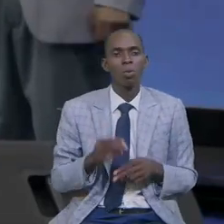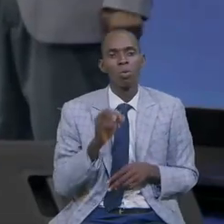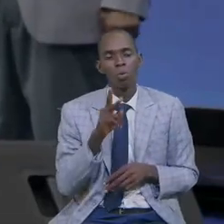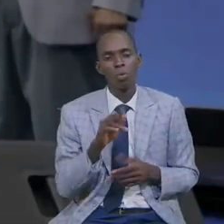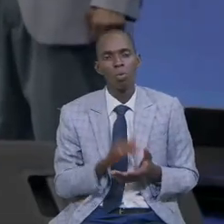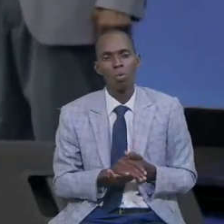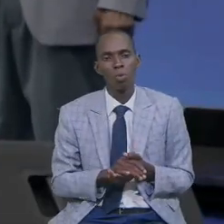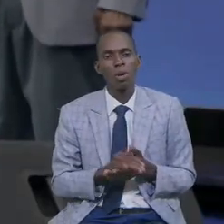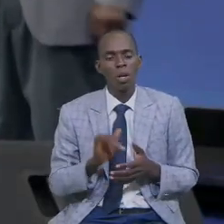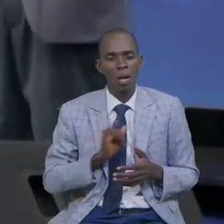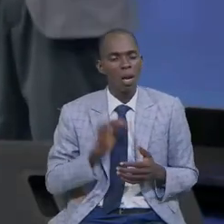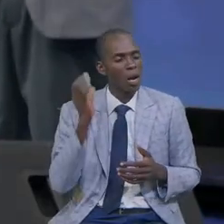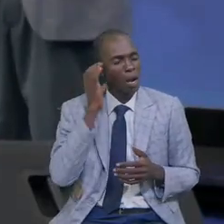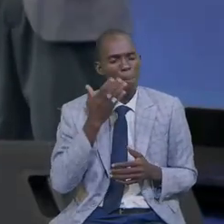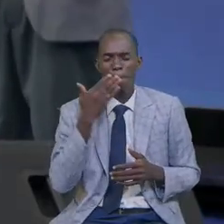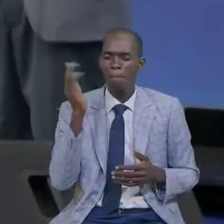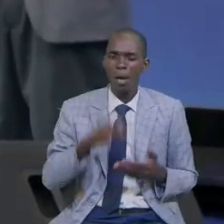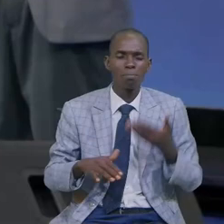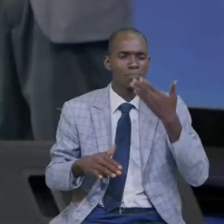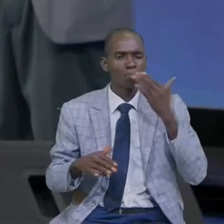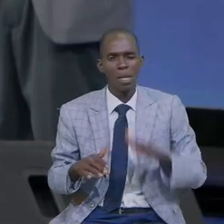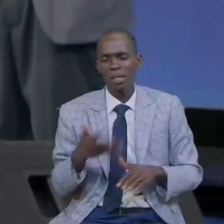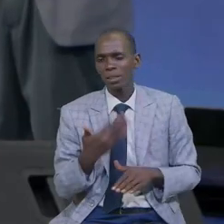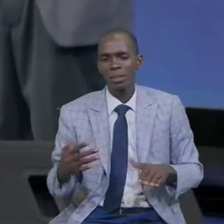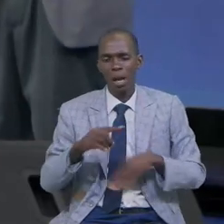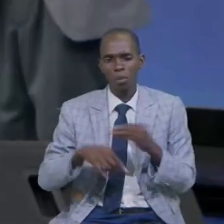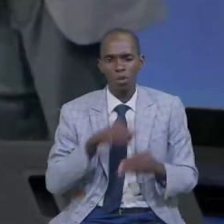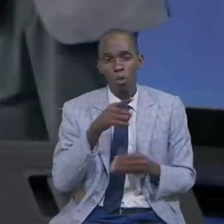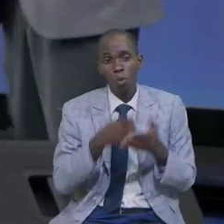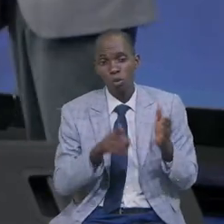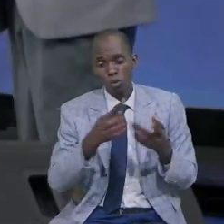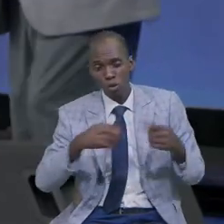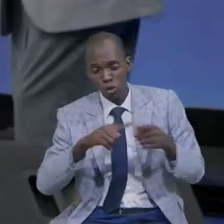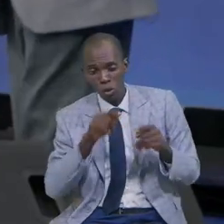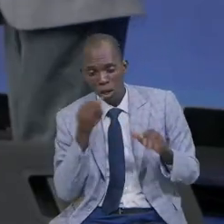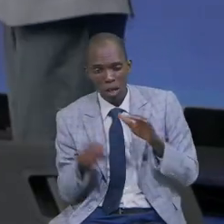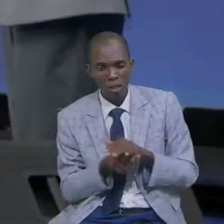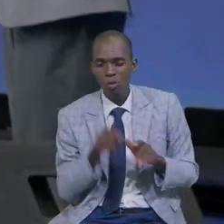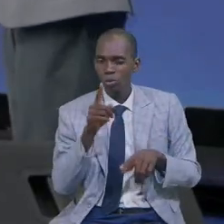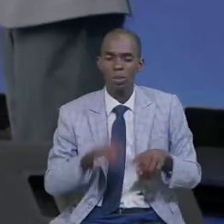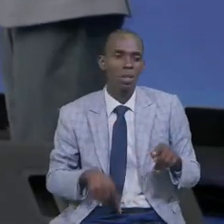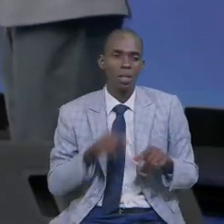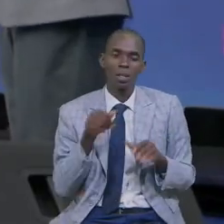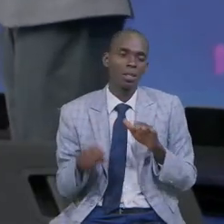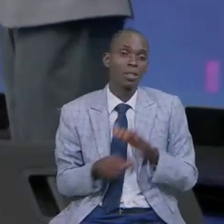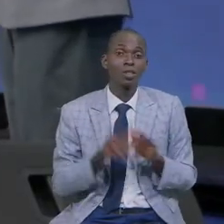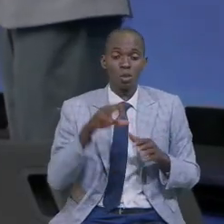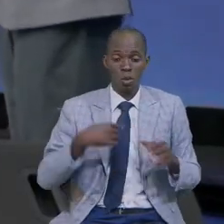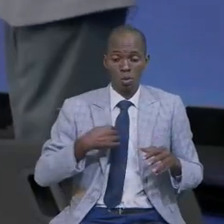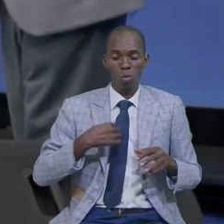J'ai entendu de mauvaises choses sur ton compte. Qu'est-ce que tu essaies de cacher là? Tu peux pas cacher ça. Tes habits ne peuvent pas cacher